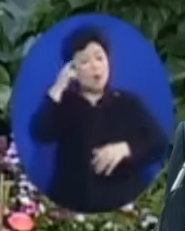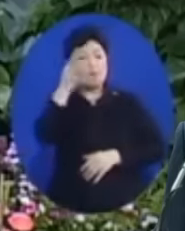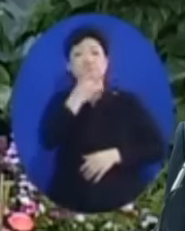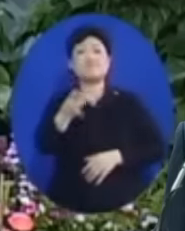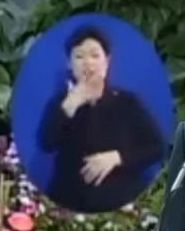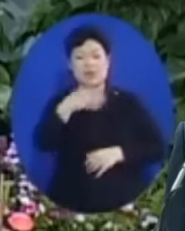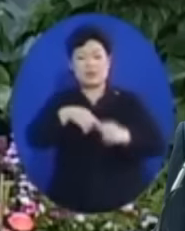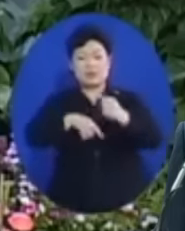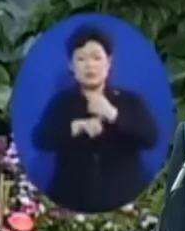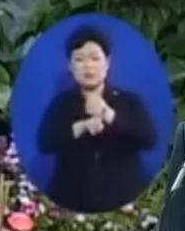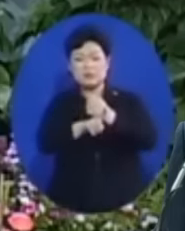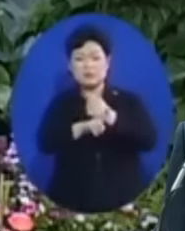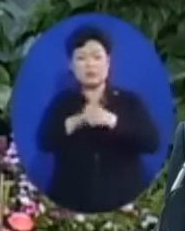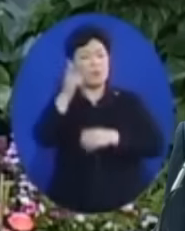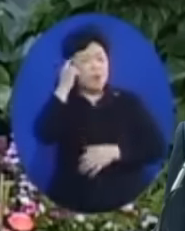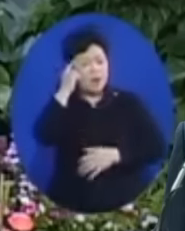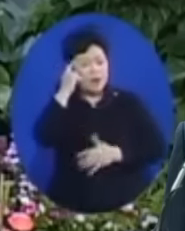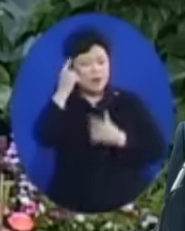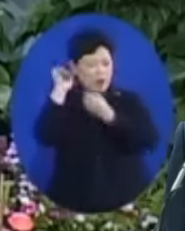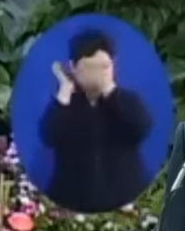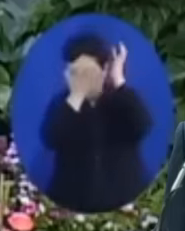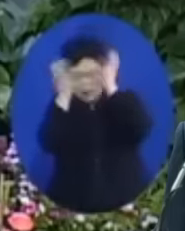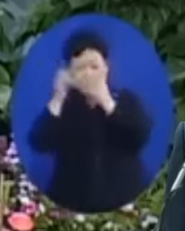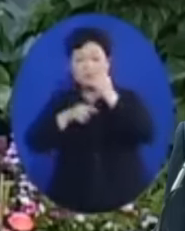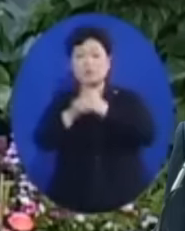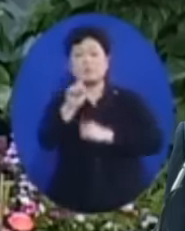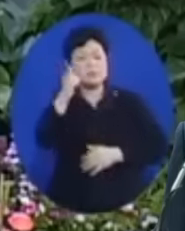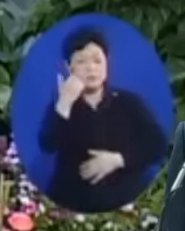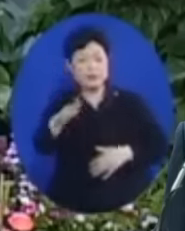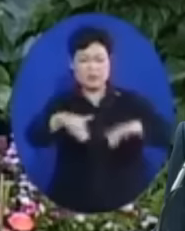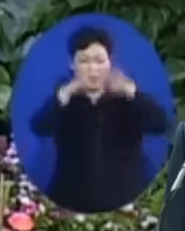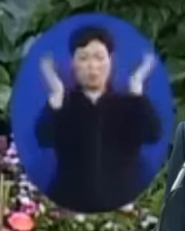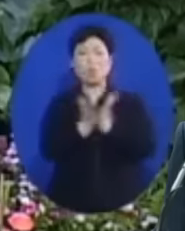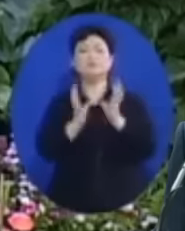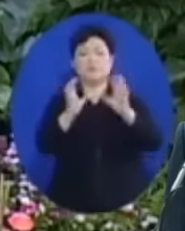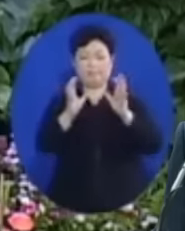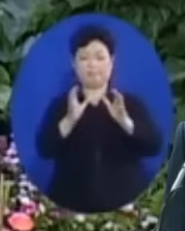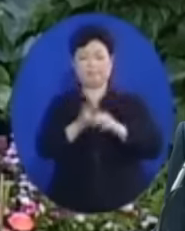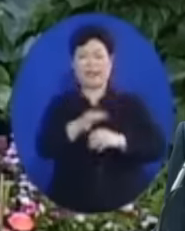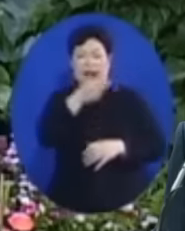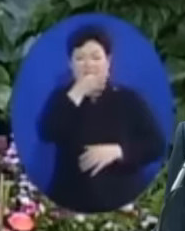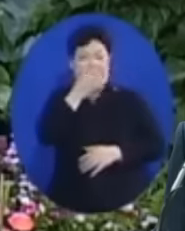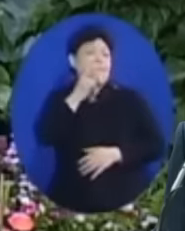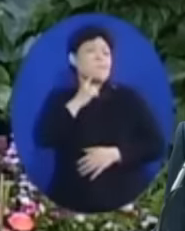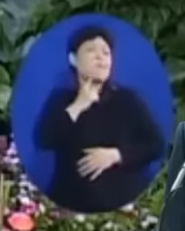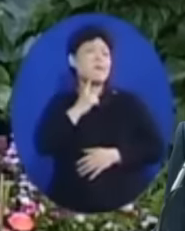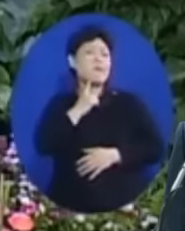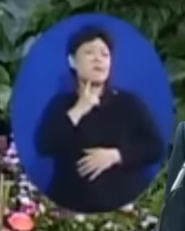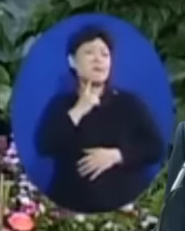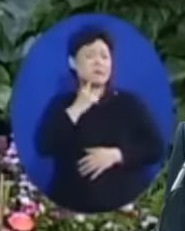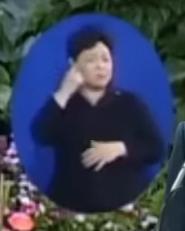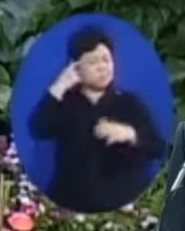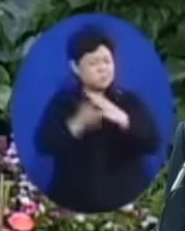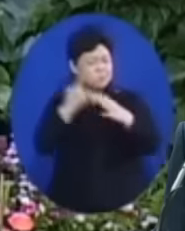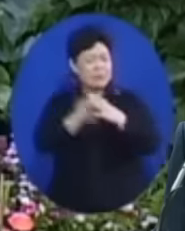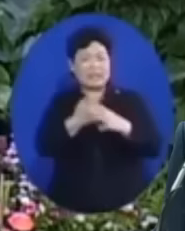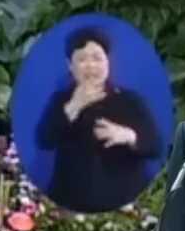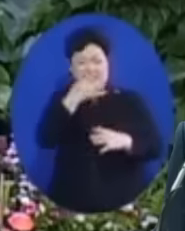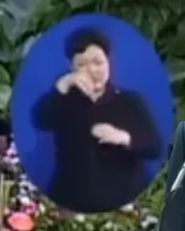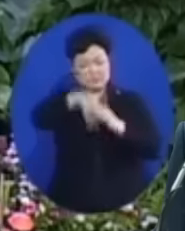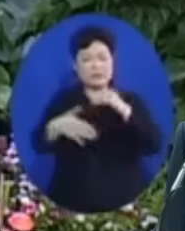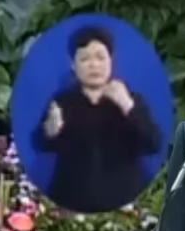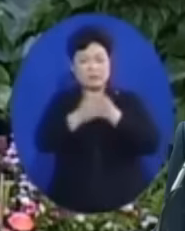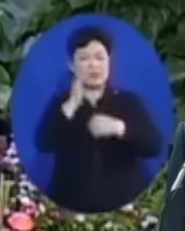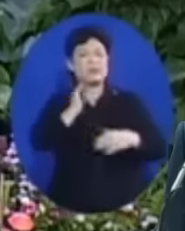불행하고 이렇게 혼란스러우냐? 온 세계가 탐욕과 욕심과 방종의 씨를 심었기 때문에